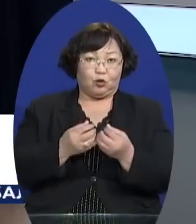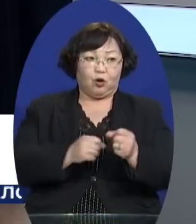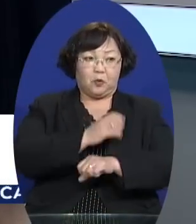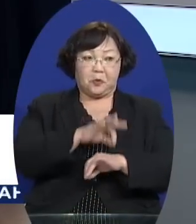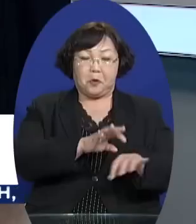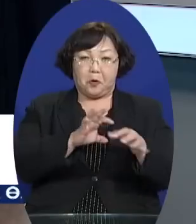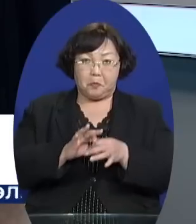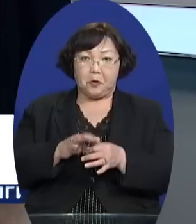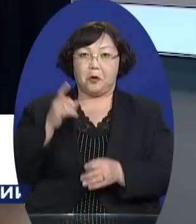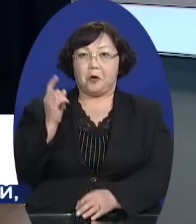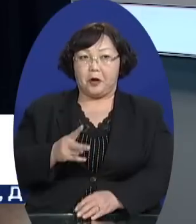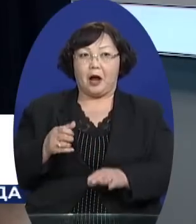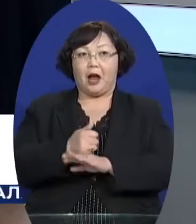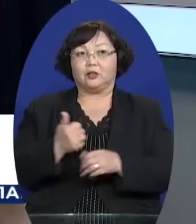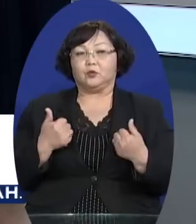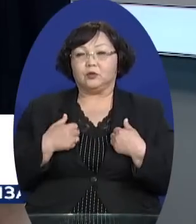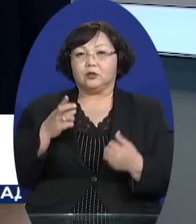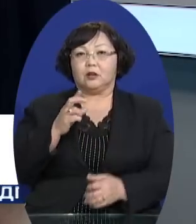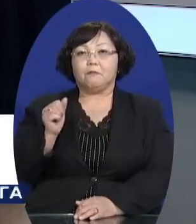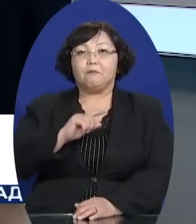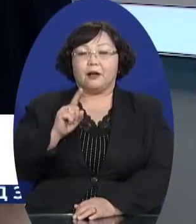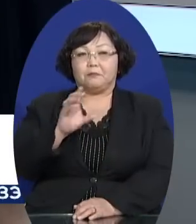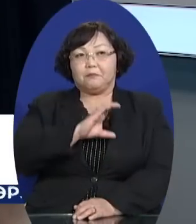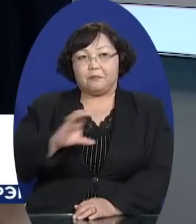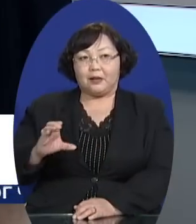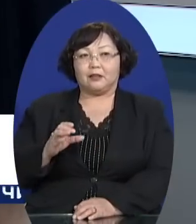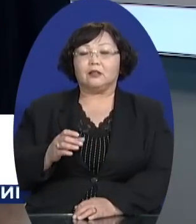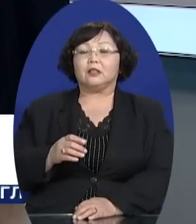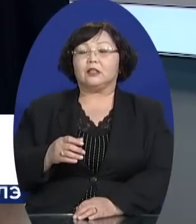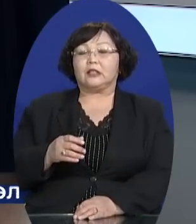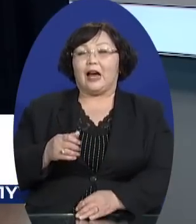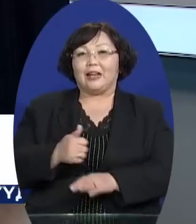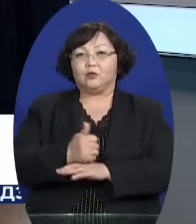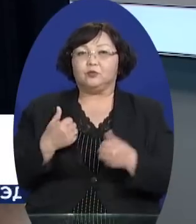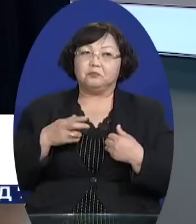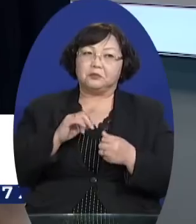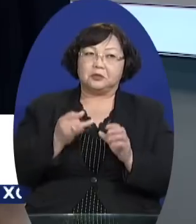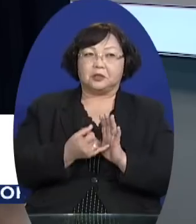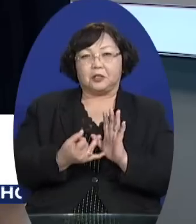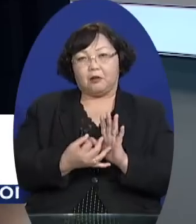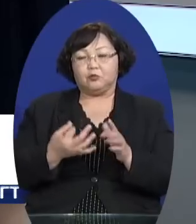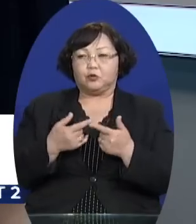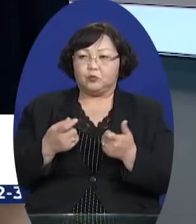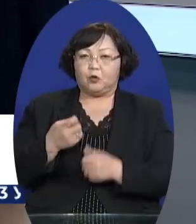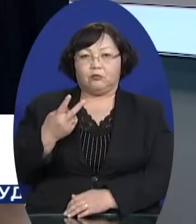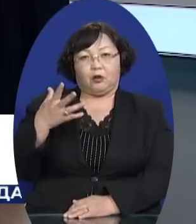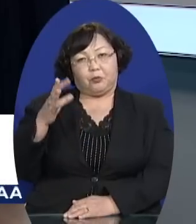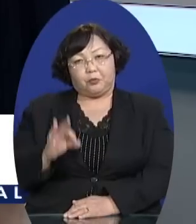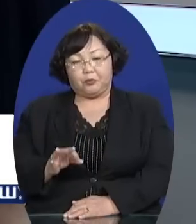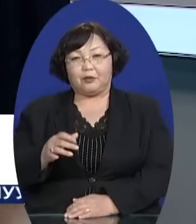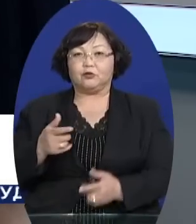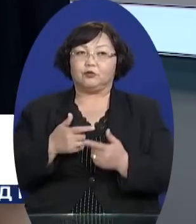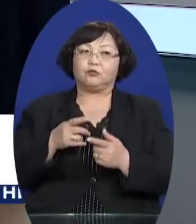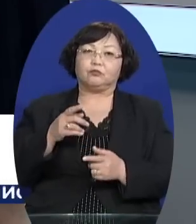шалтгаалаа төр операторуудын 78% болон за жуулчны баазын 68%, зочид буудлын салбарын 25% болон мөн зоогийн